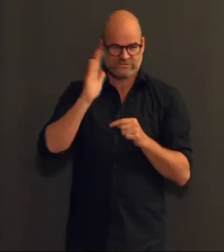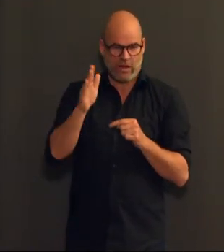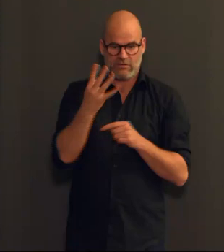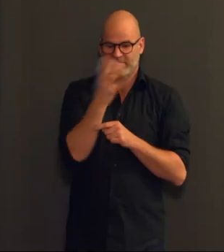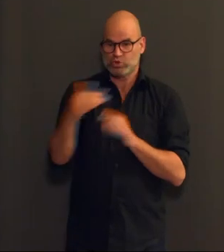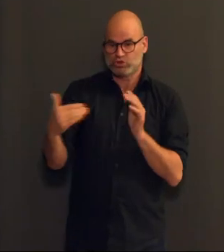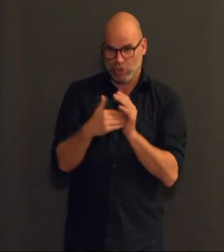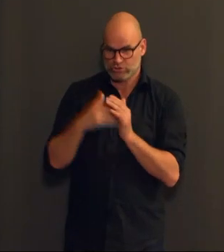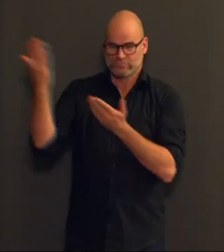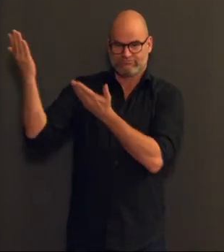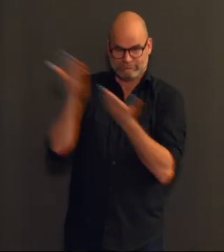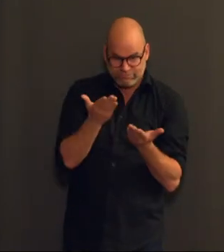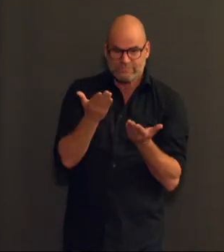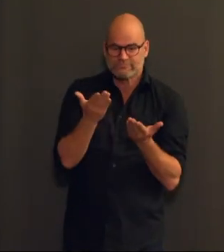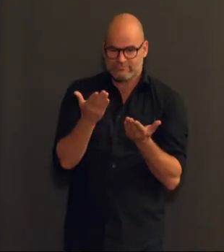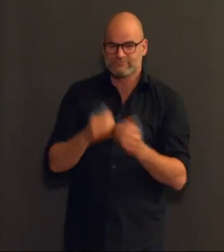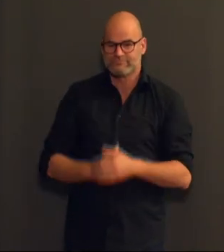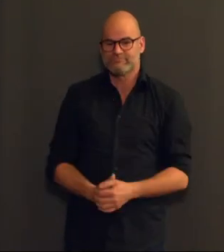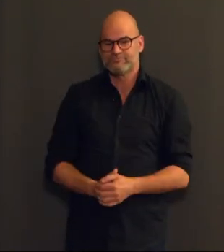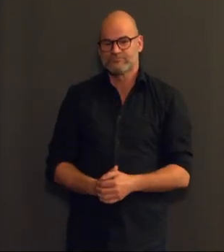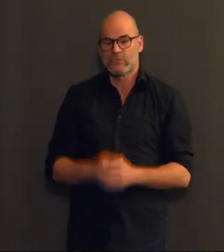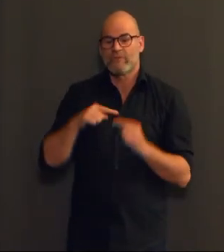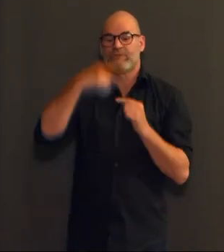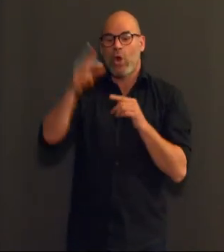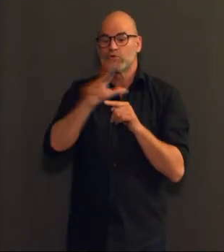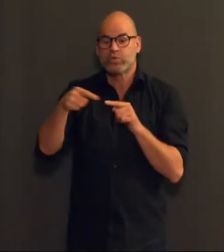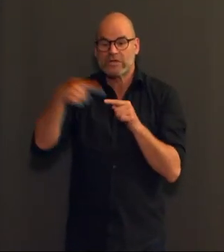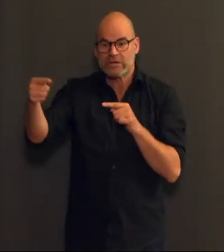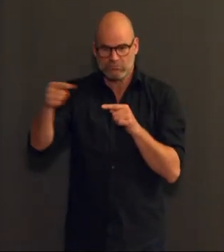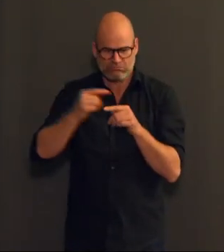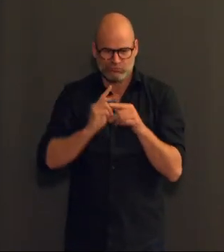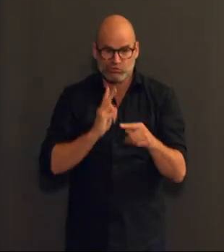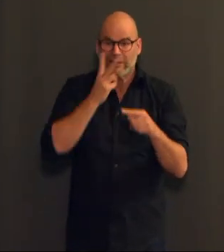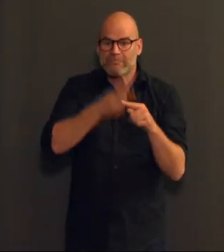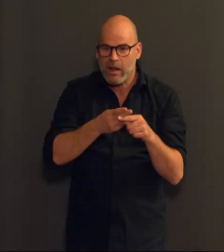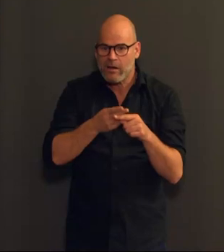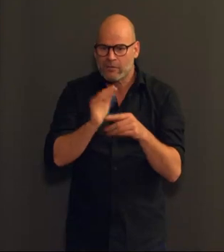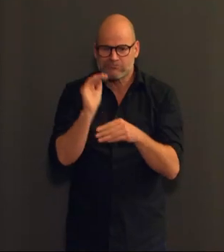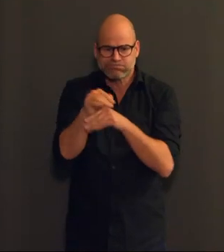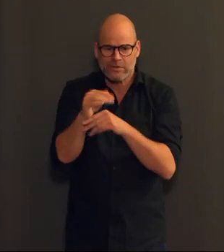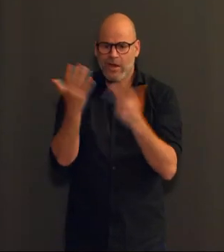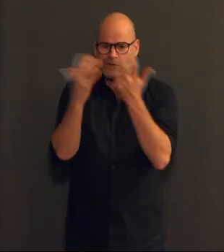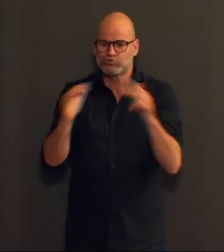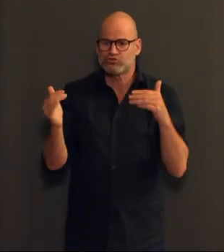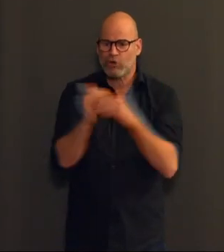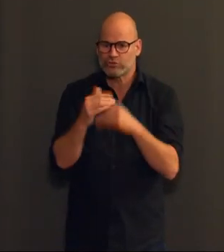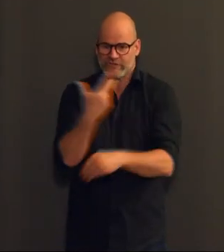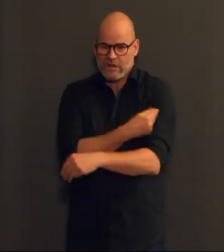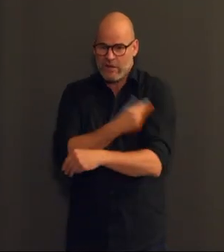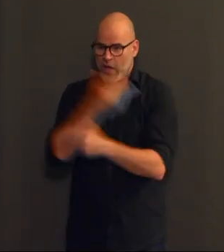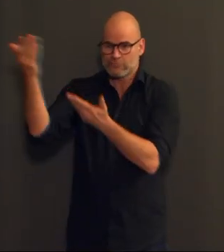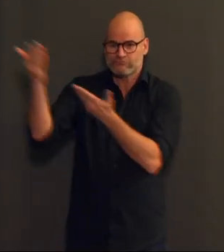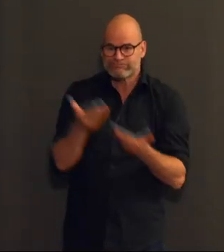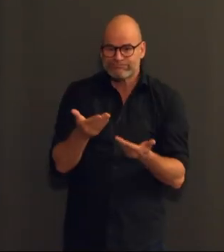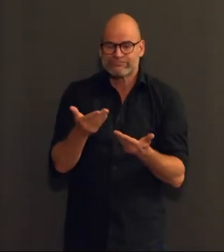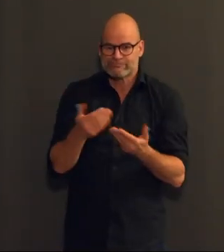Volgende week wordt het aantal leveringen zelfs bijna verdubbeld en krijgen we meer dan 800.000 vaccins. Dat